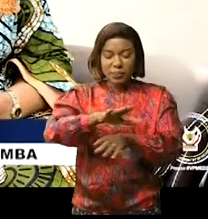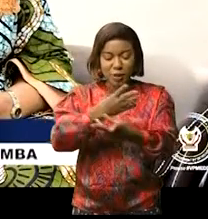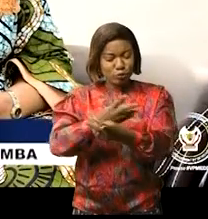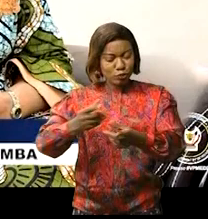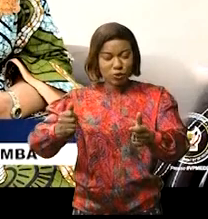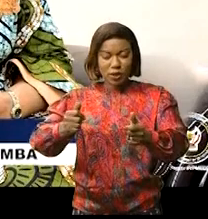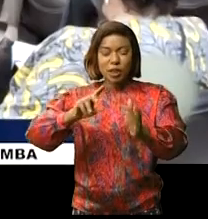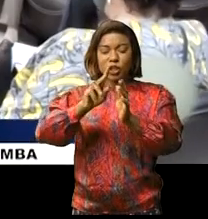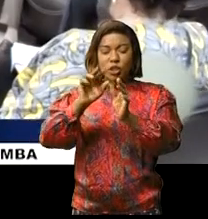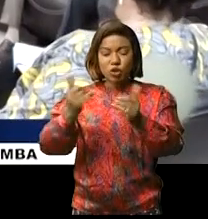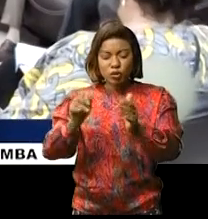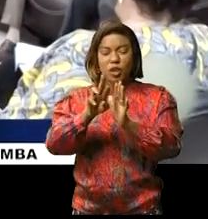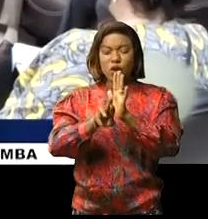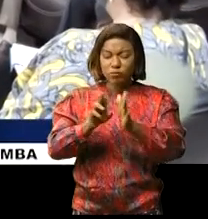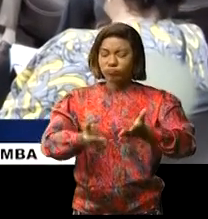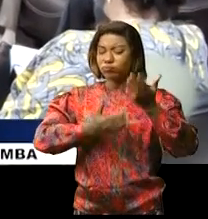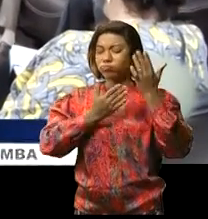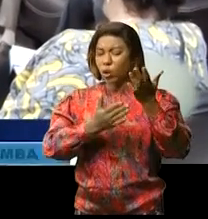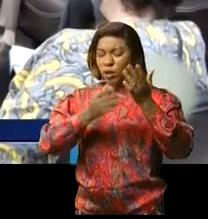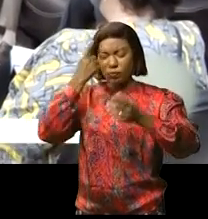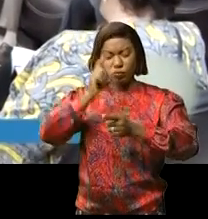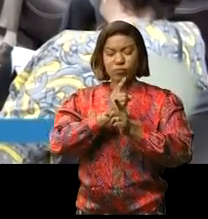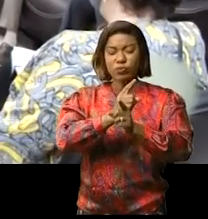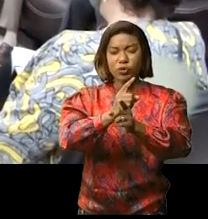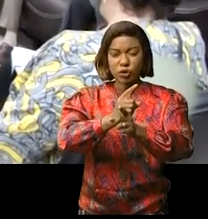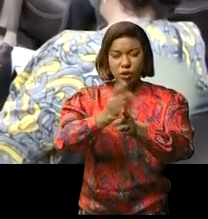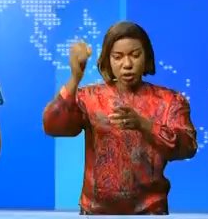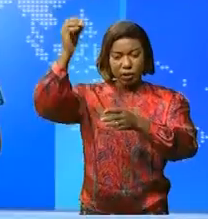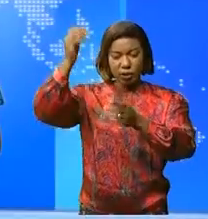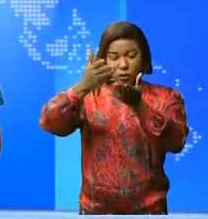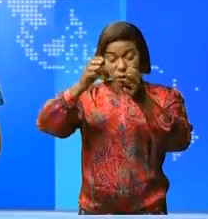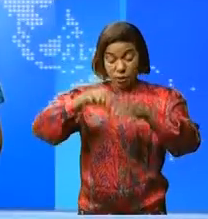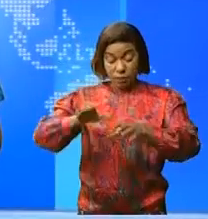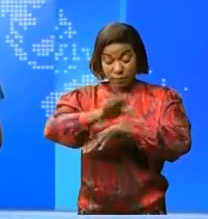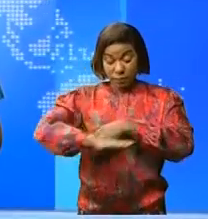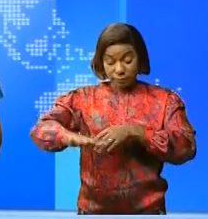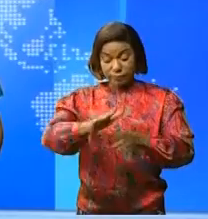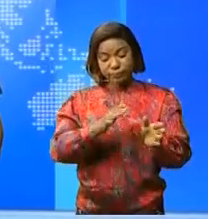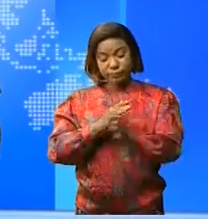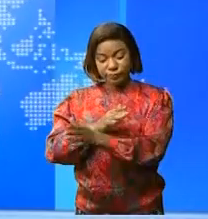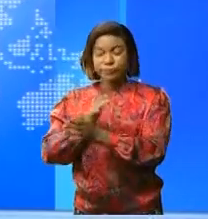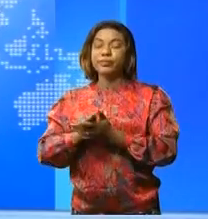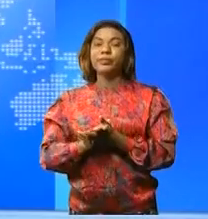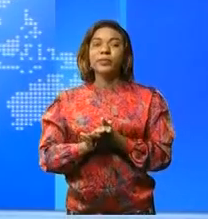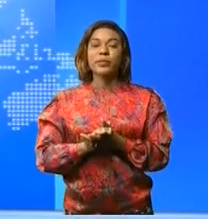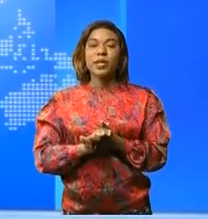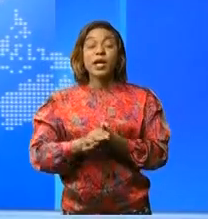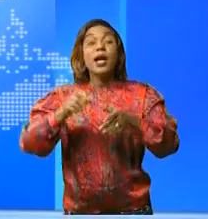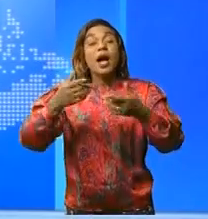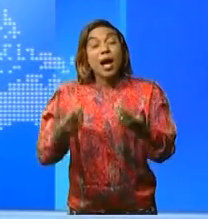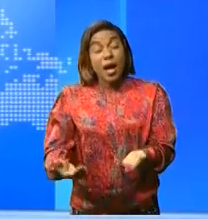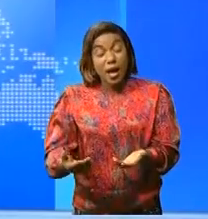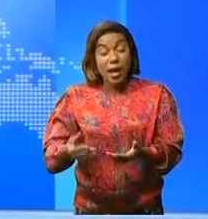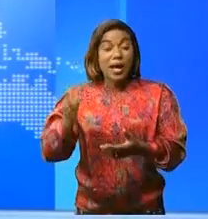qui jouent un rôle primordial dans la sauvegarde de la planète en péril. De l'autre côté, le Kenya